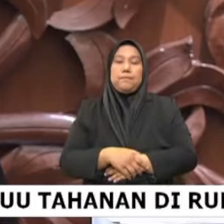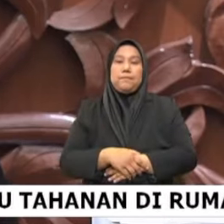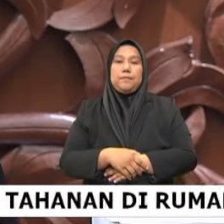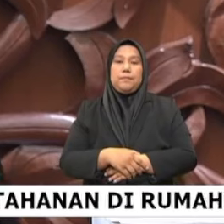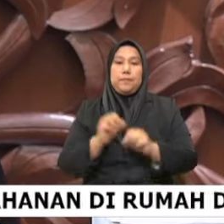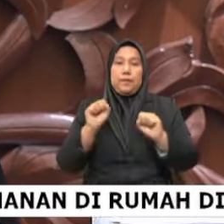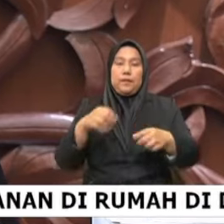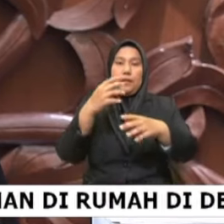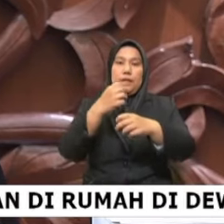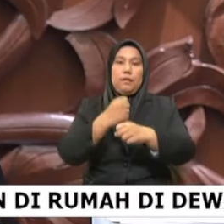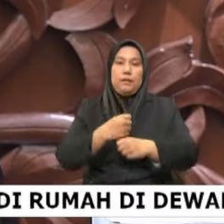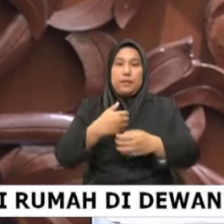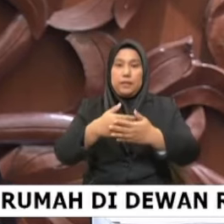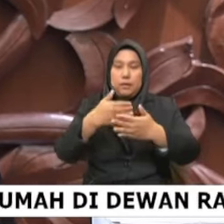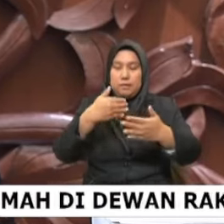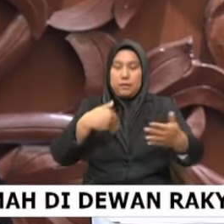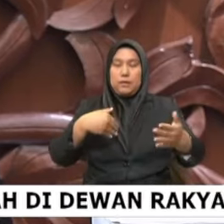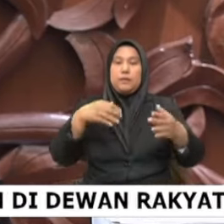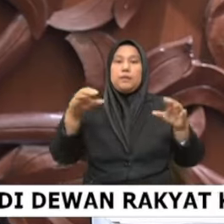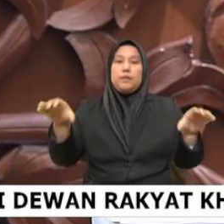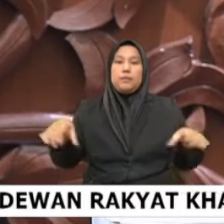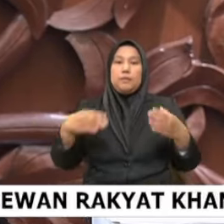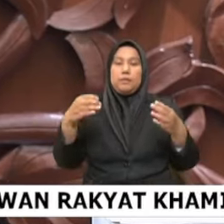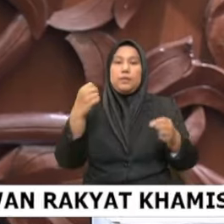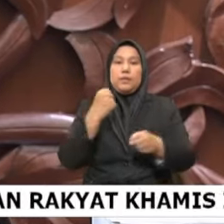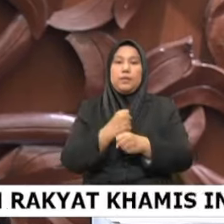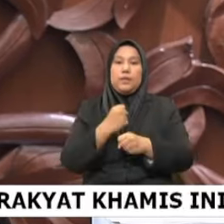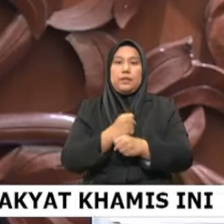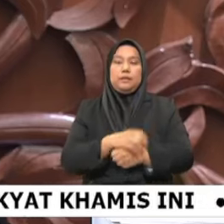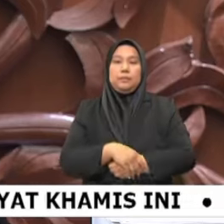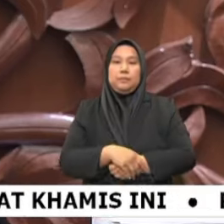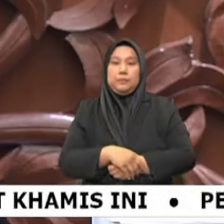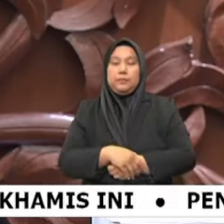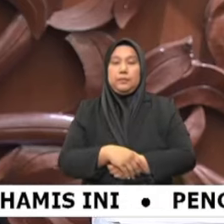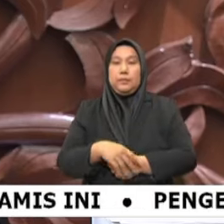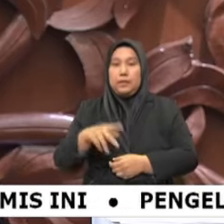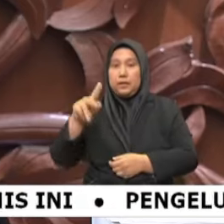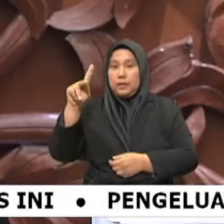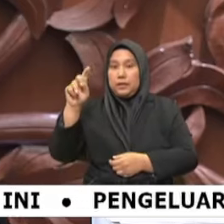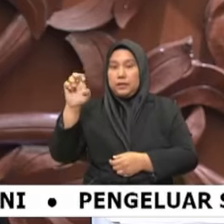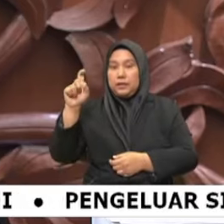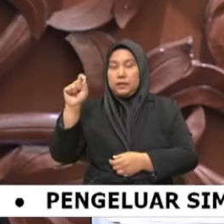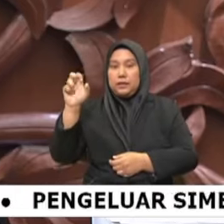kita laksanakan tugas tersebut. Sebelum itu, Ketere. Terima kasih